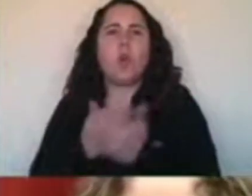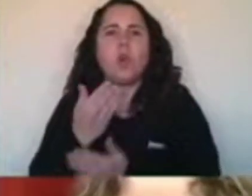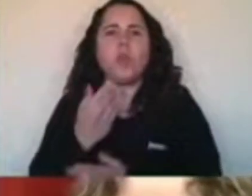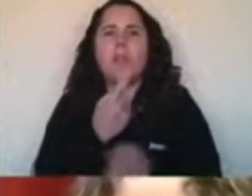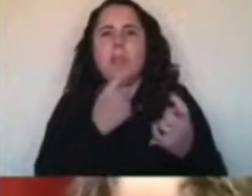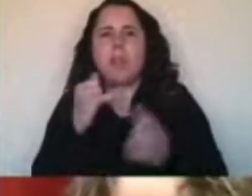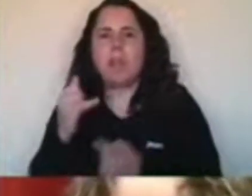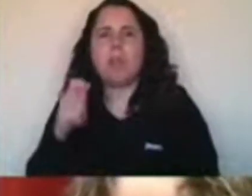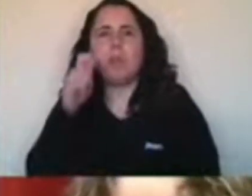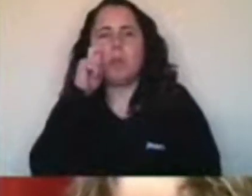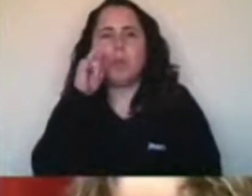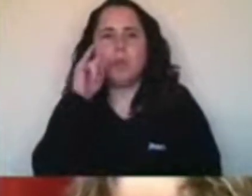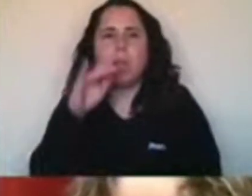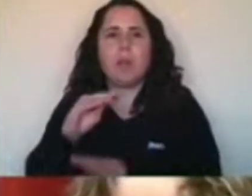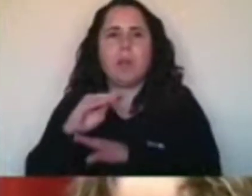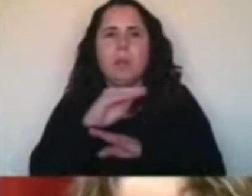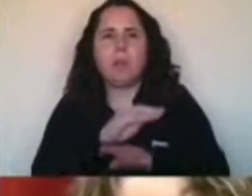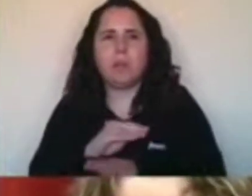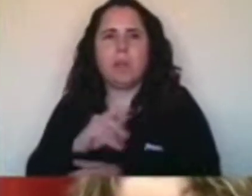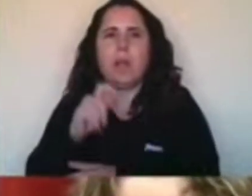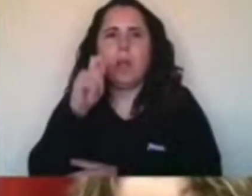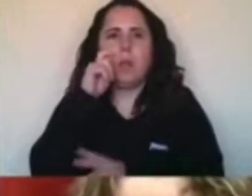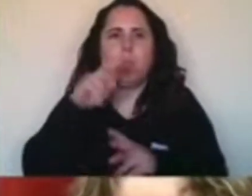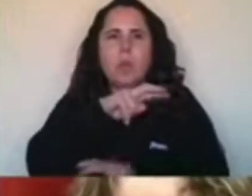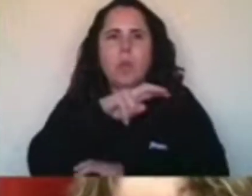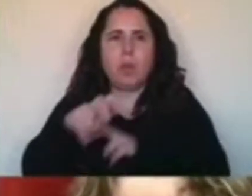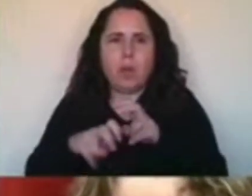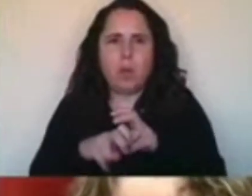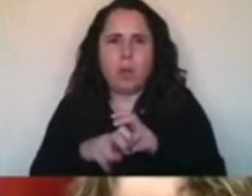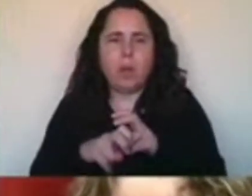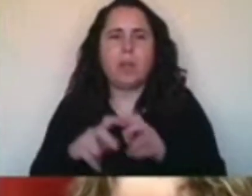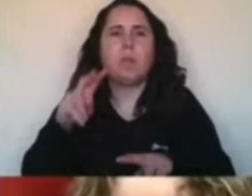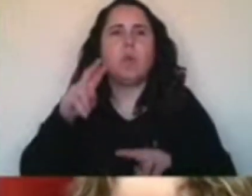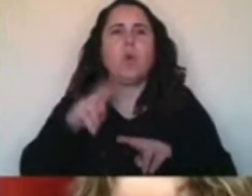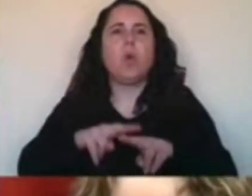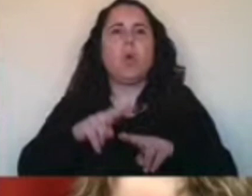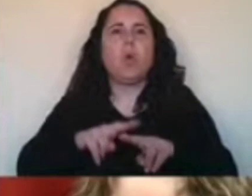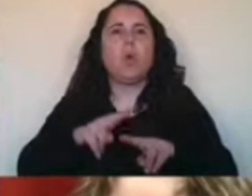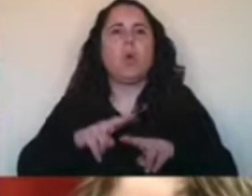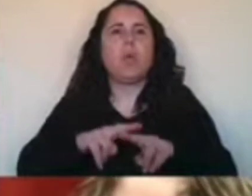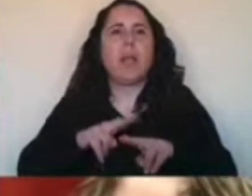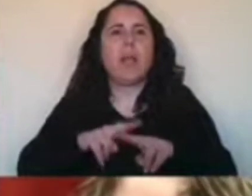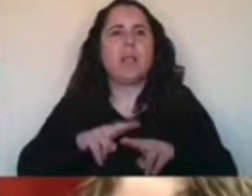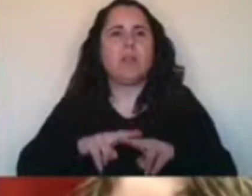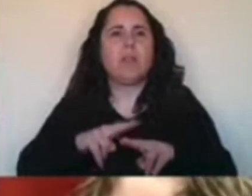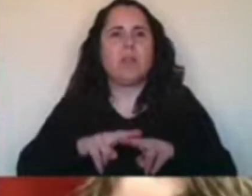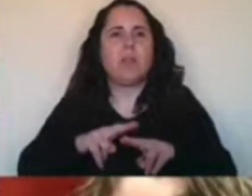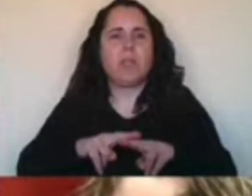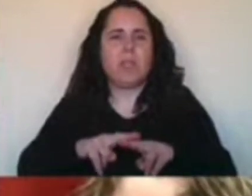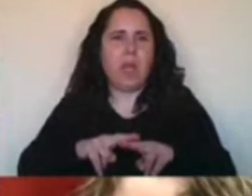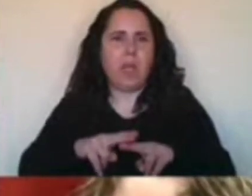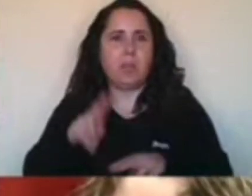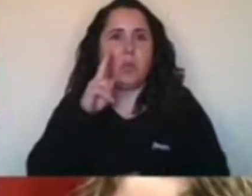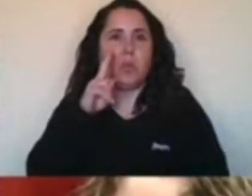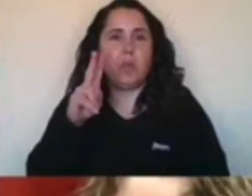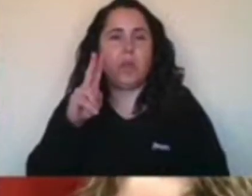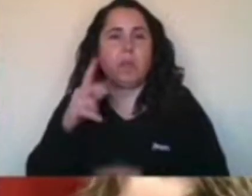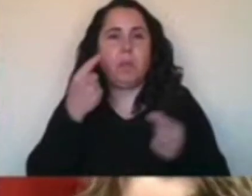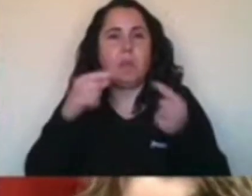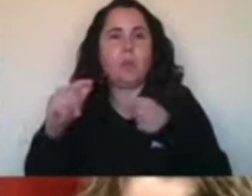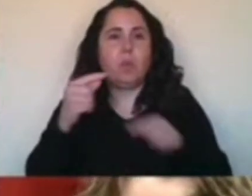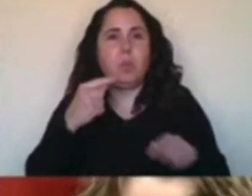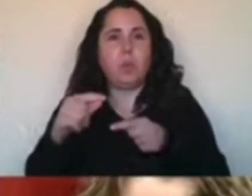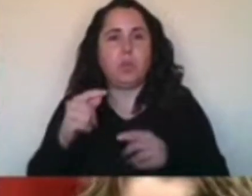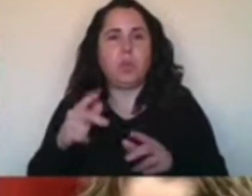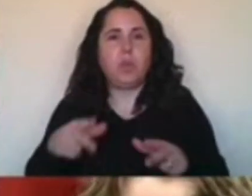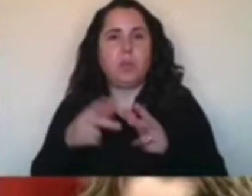té que mantindre. Té un museu que vol renovar. Té unes festes que en qualsevol, si vostè llegisquera els pressupostos de